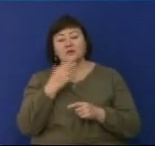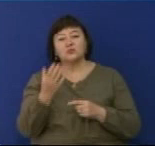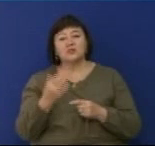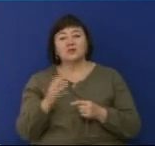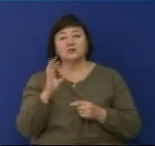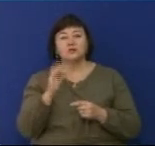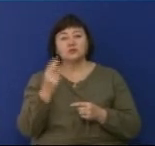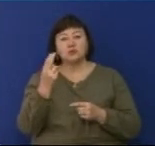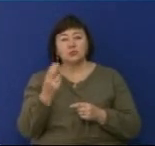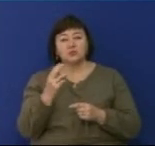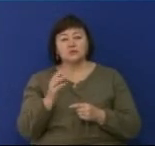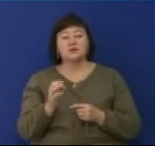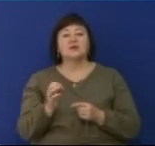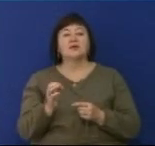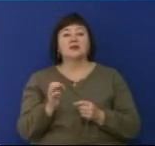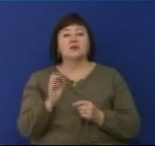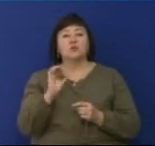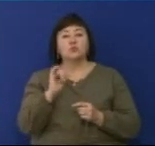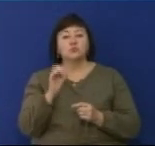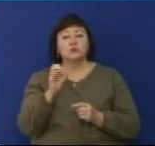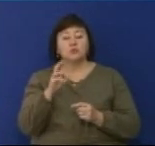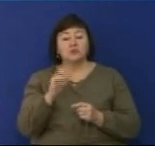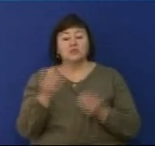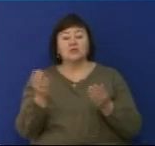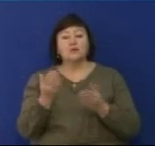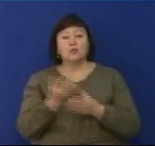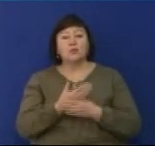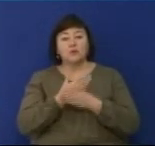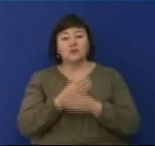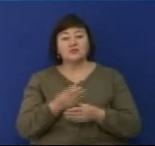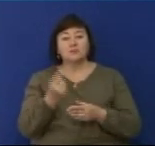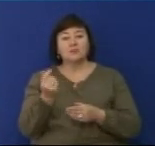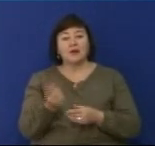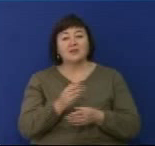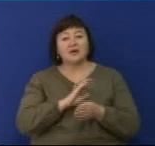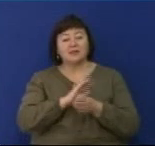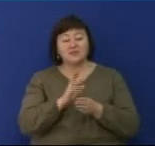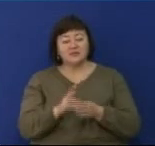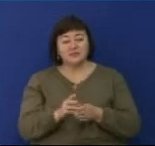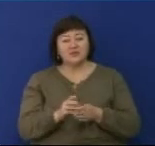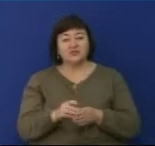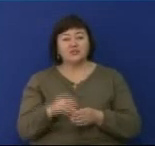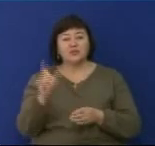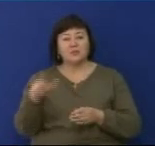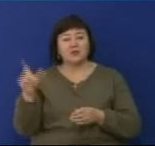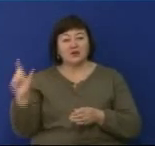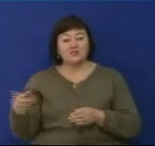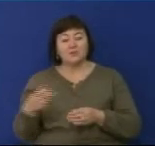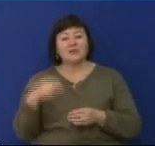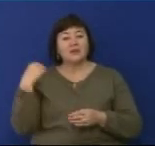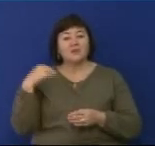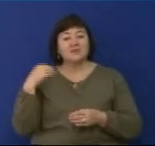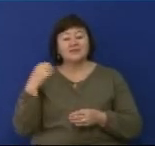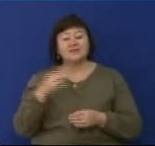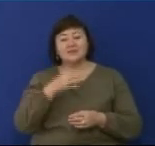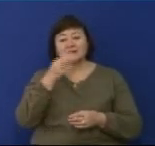по повышению доходов населения и оказания помощи малообеспеченным гражданам завершение встречи первый президент казахстана также отметил важность